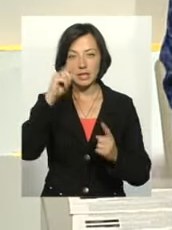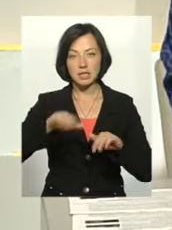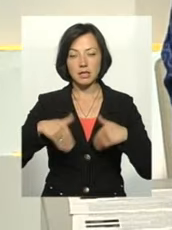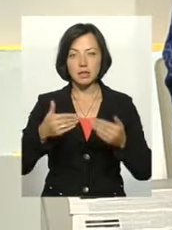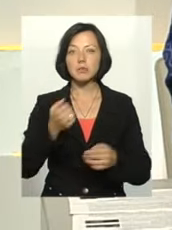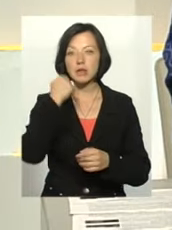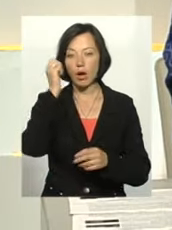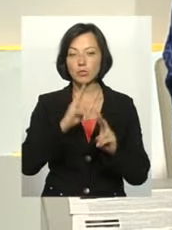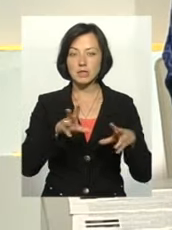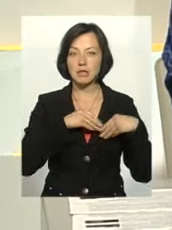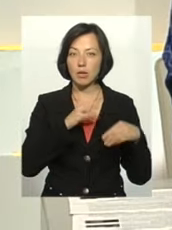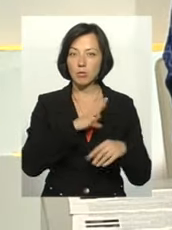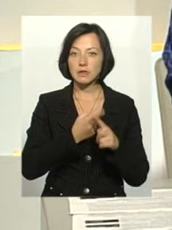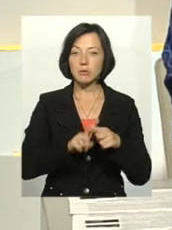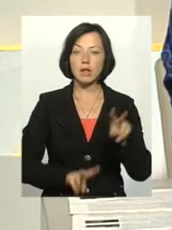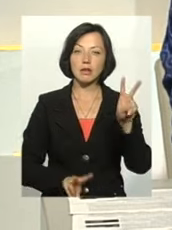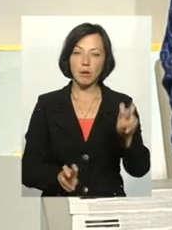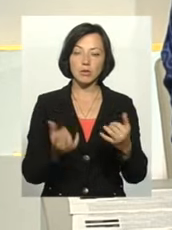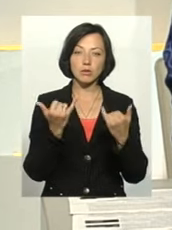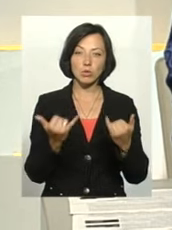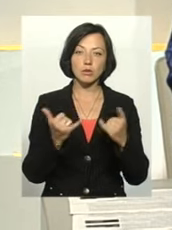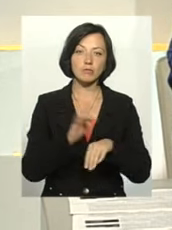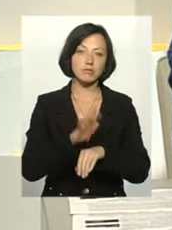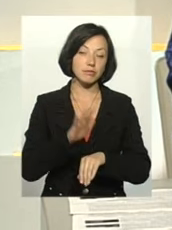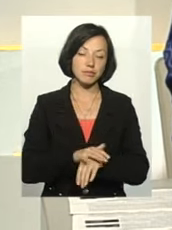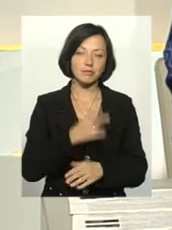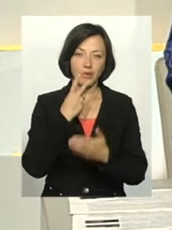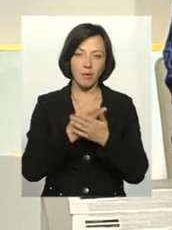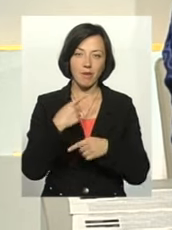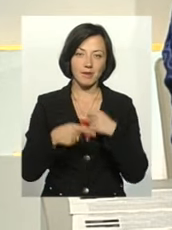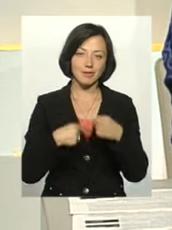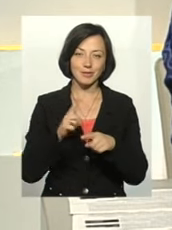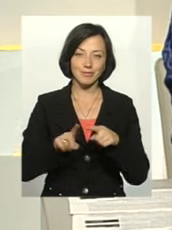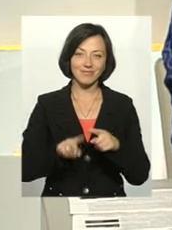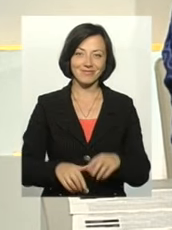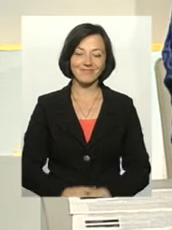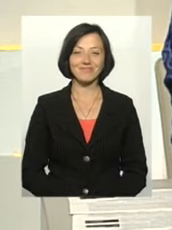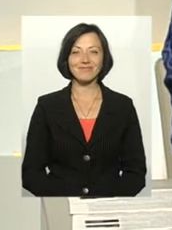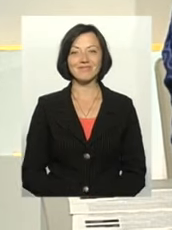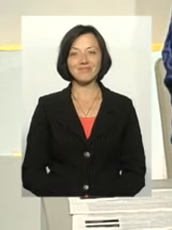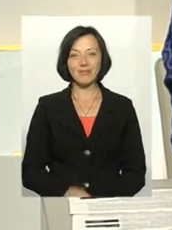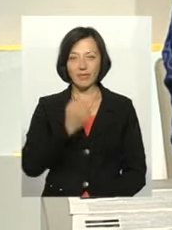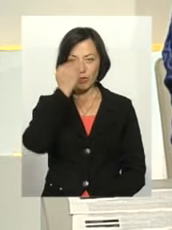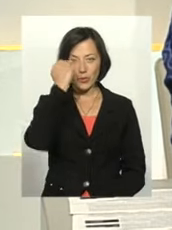дякую всім, хто був із нами. Це була тема, на сьогодні вона вичерпана. Побачимось незабаром. Дякую.